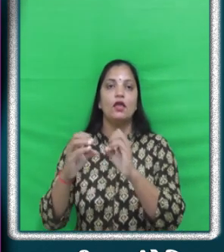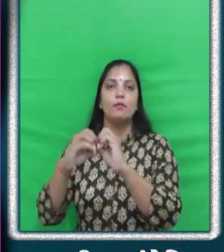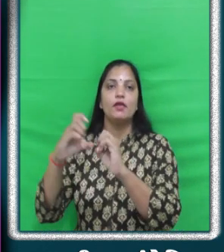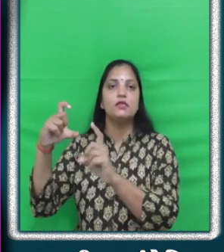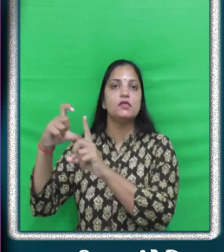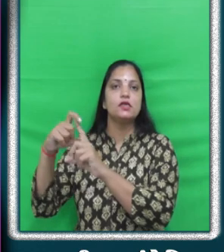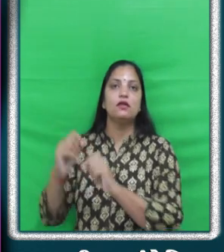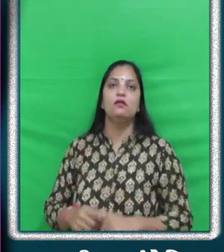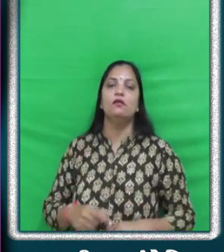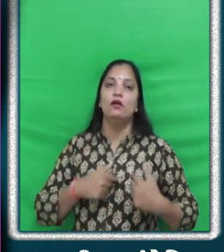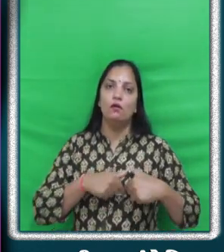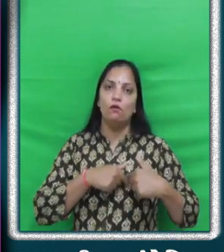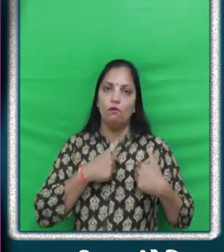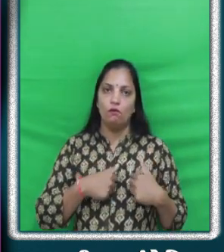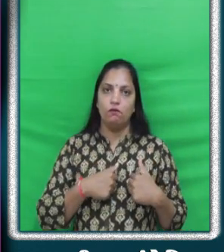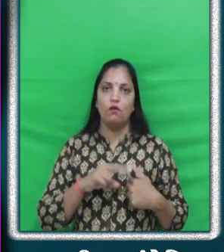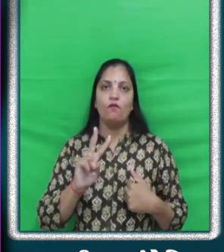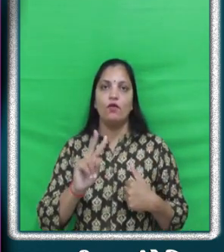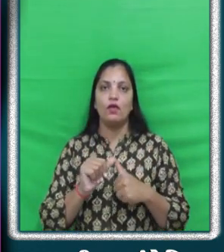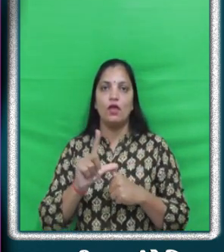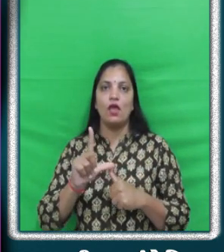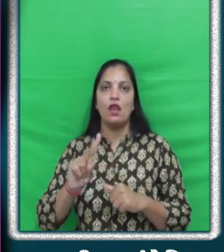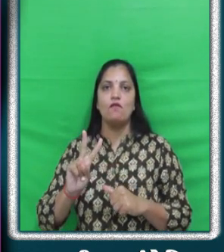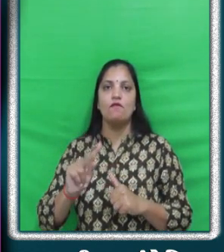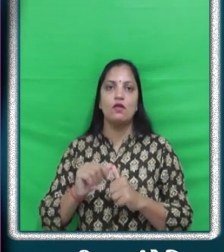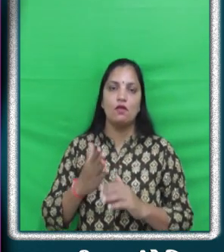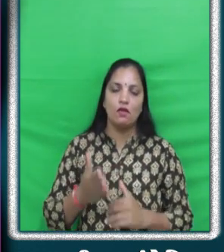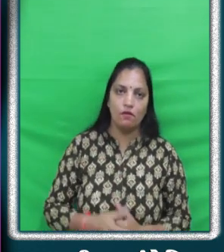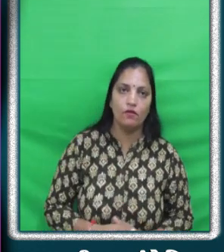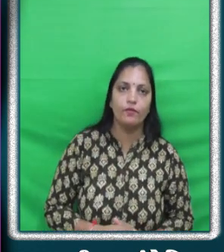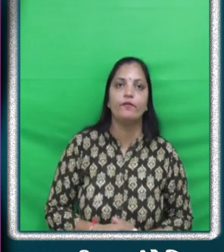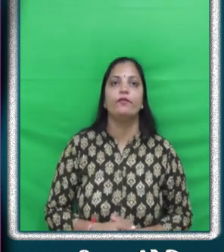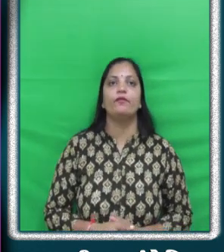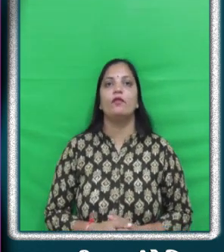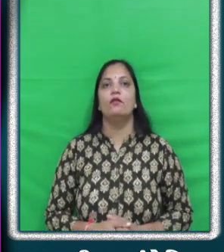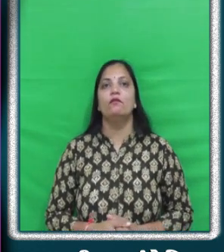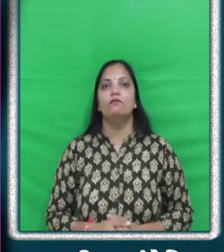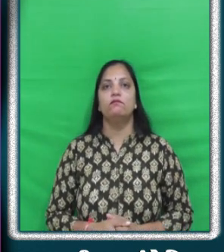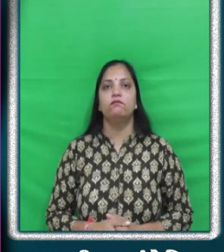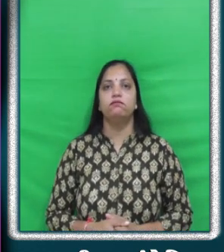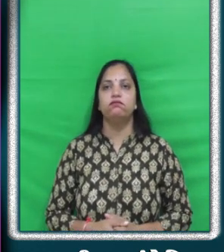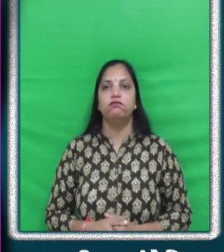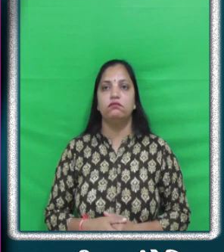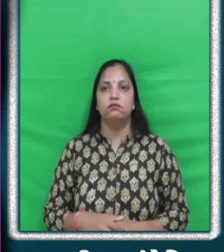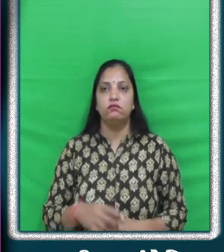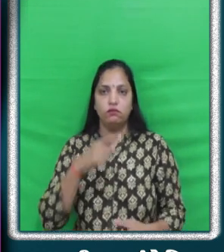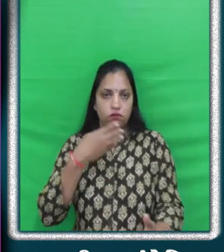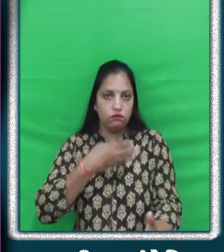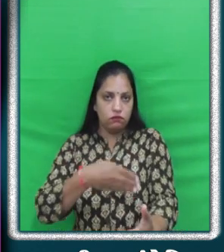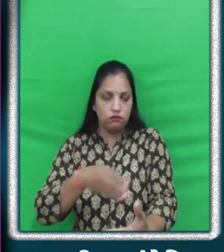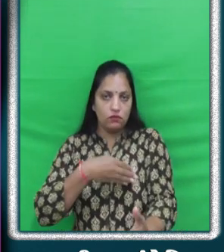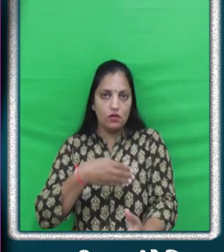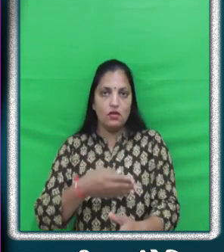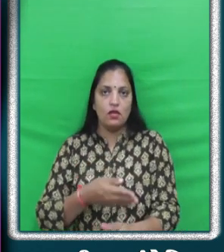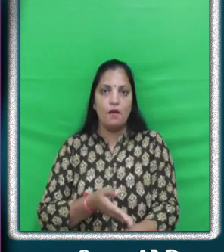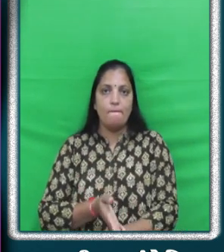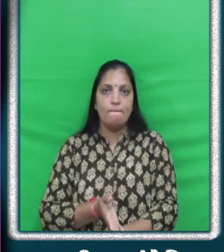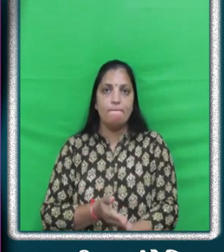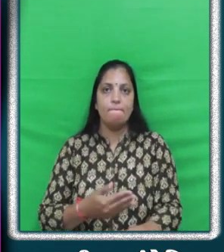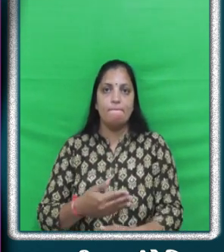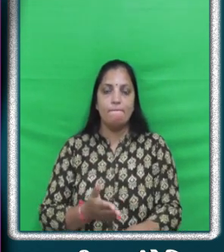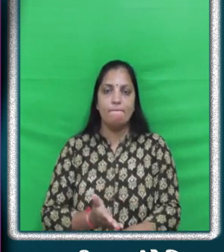સી ડી. હૃદયમાં આવેલ વાલ્વ, ક્ષેપકની સ્નાયુબદ્ધ દિવાલ, કર્ણની પાતળી દિવાલ કે